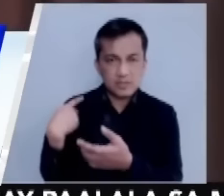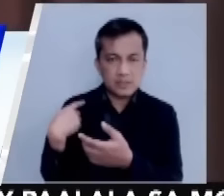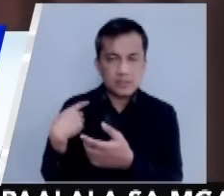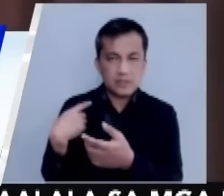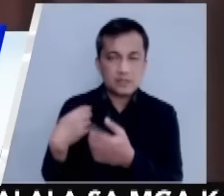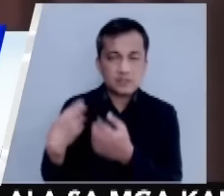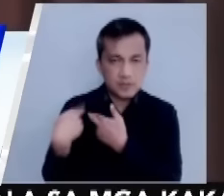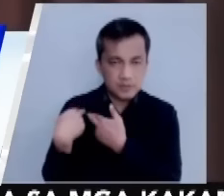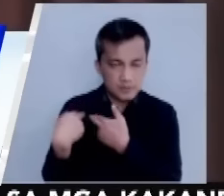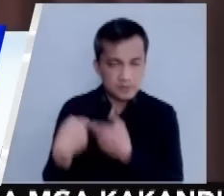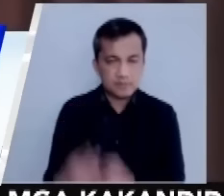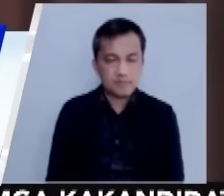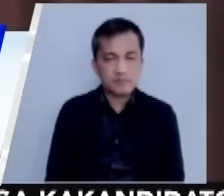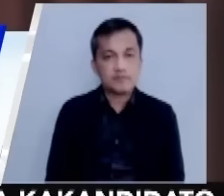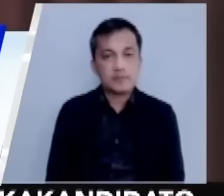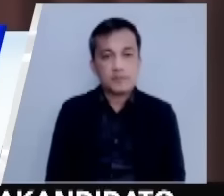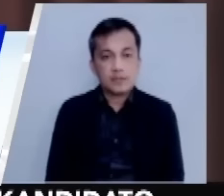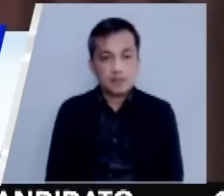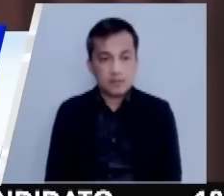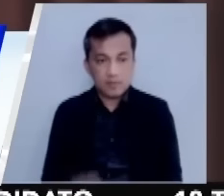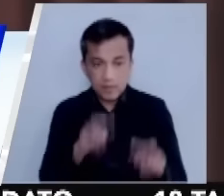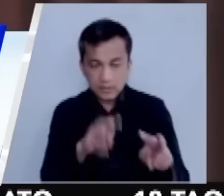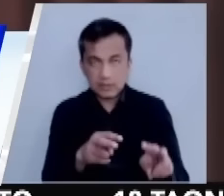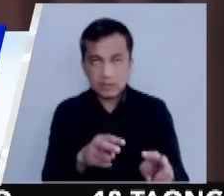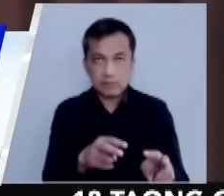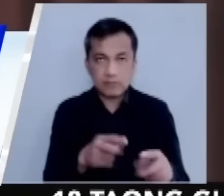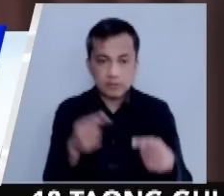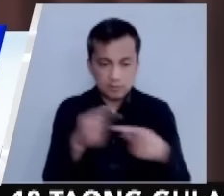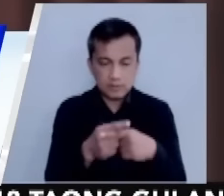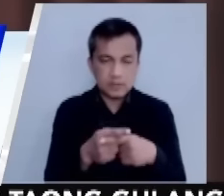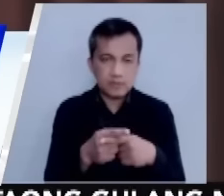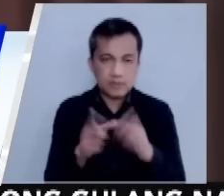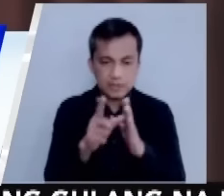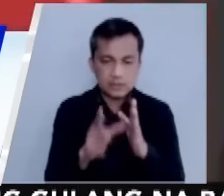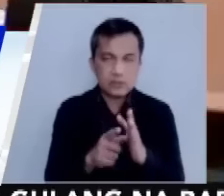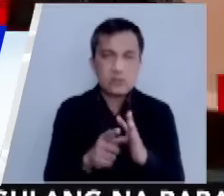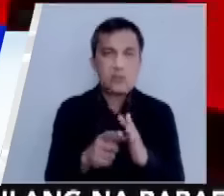makita kaming paglabag sa ating batas, kaukulang kaso ang ating